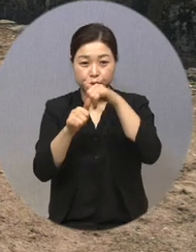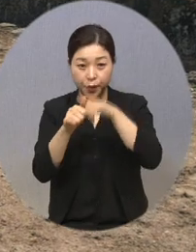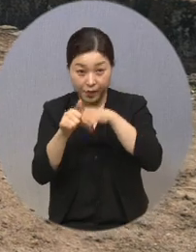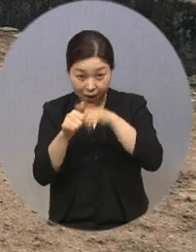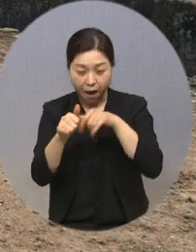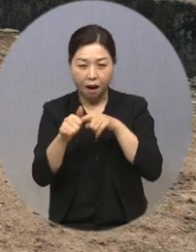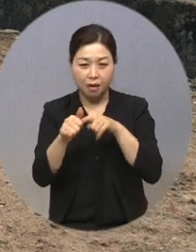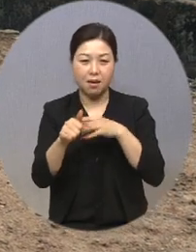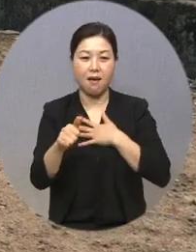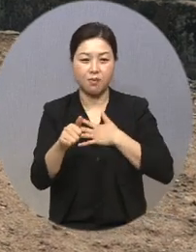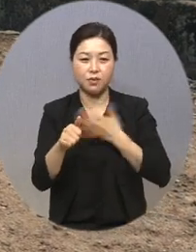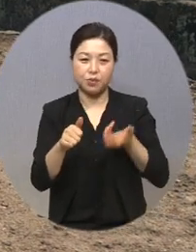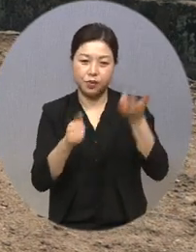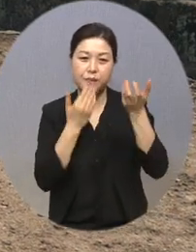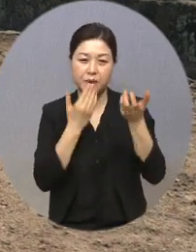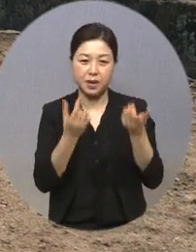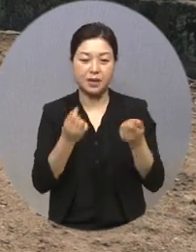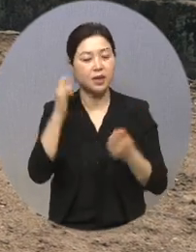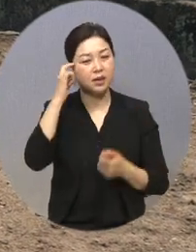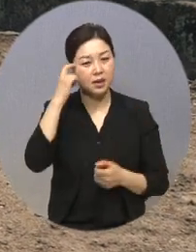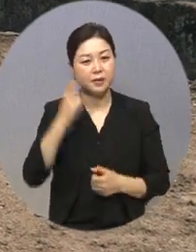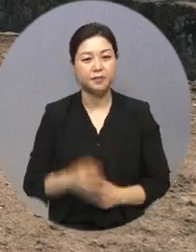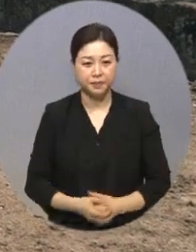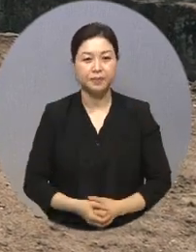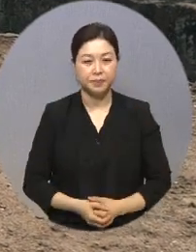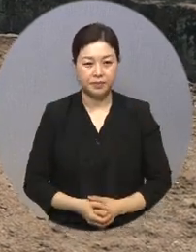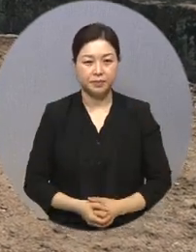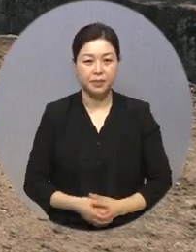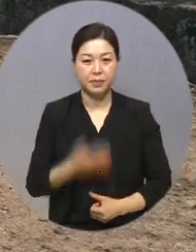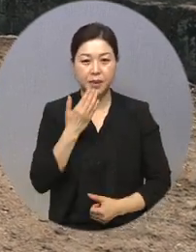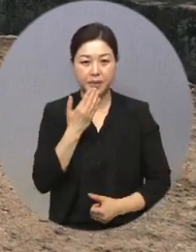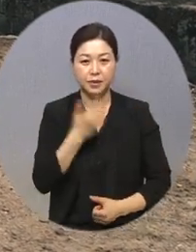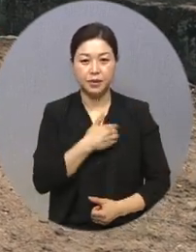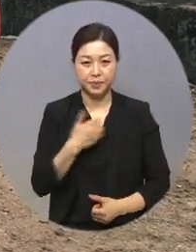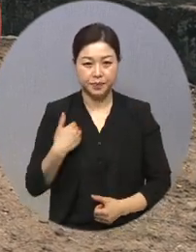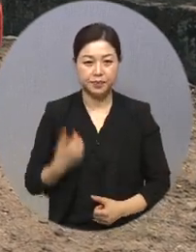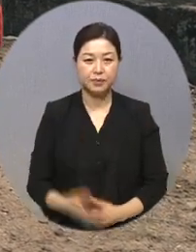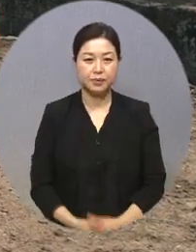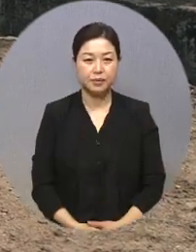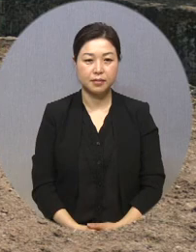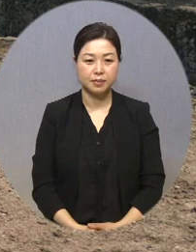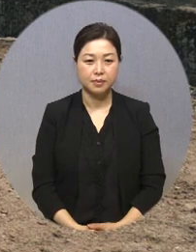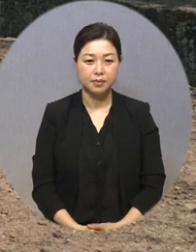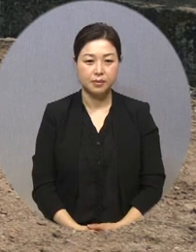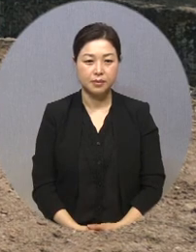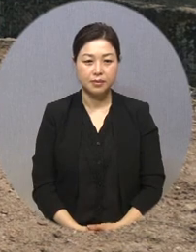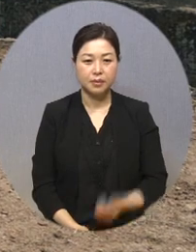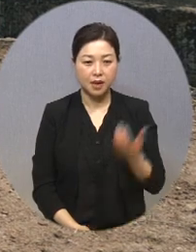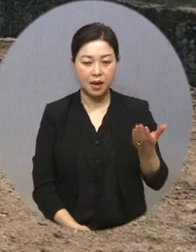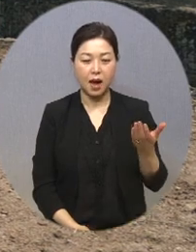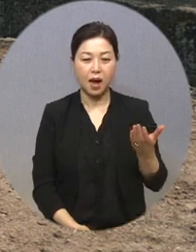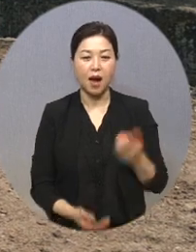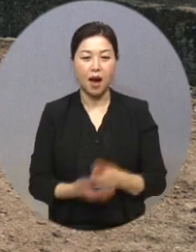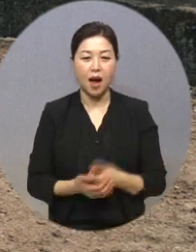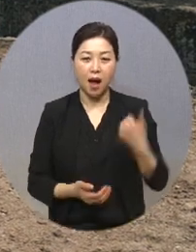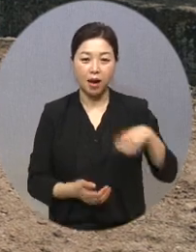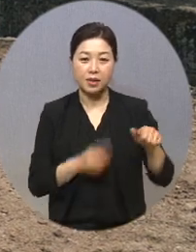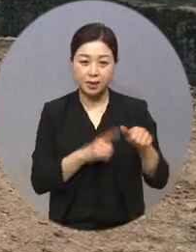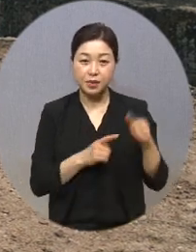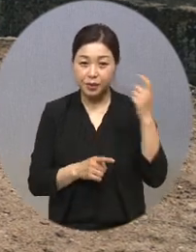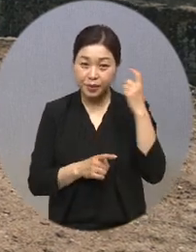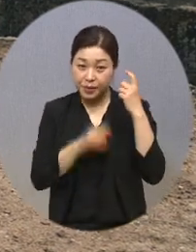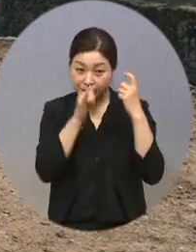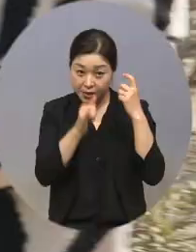맞아. 올라갈 수 있을까요? 충분히. 네. 아니 충분히 할 수 있어. 아니 약간 선생님께서 약간 아들이 등에 좀 그러시, 아드님이 등에 좀